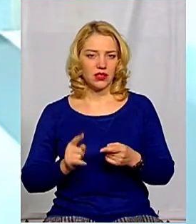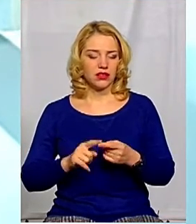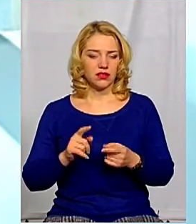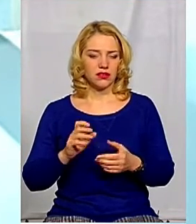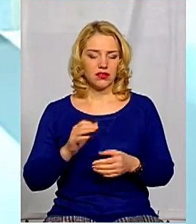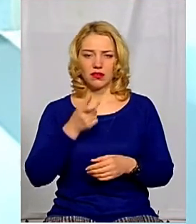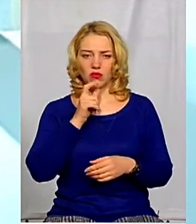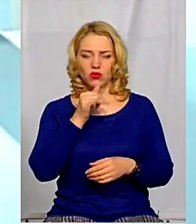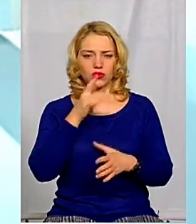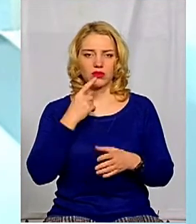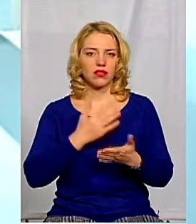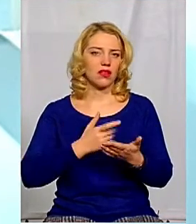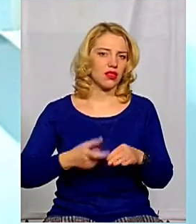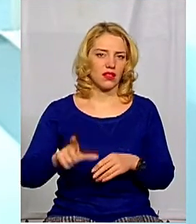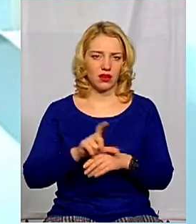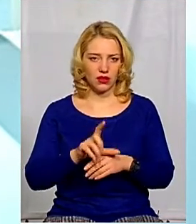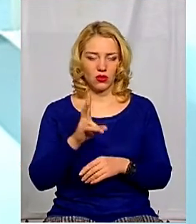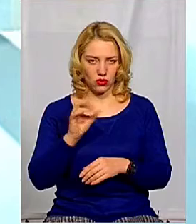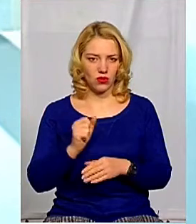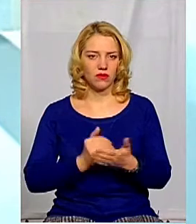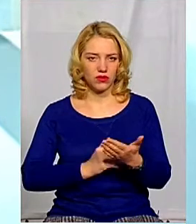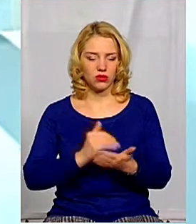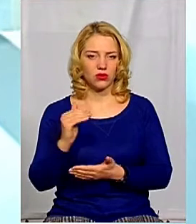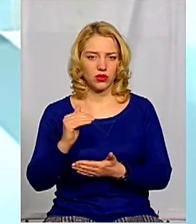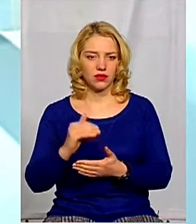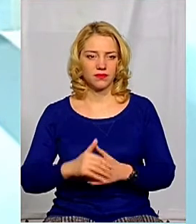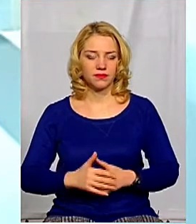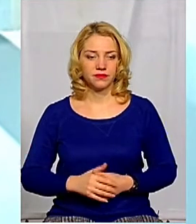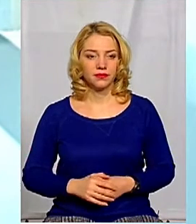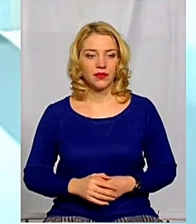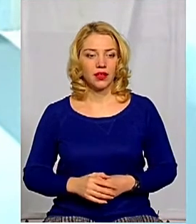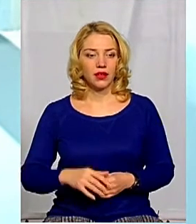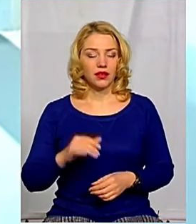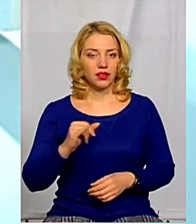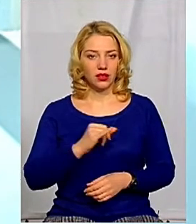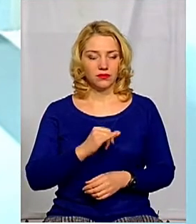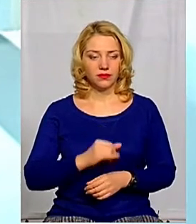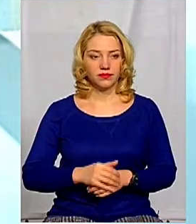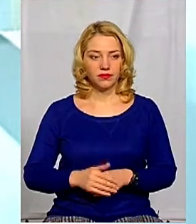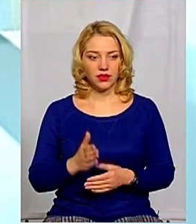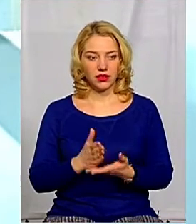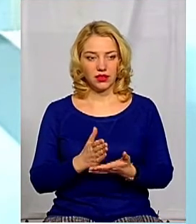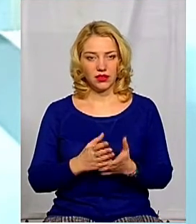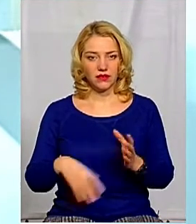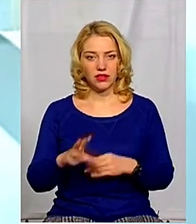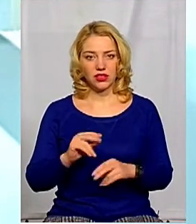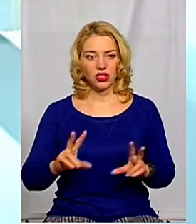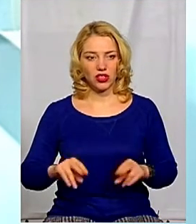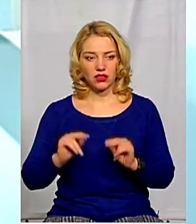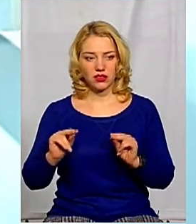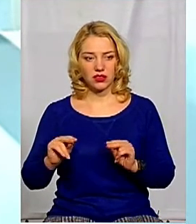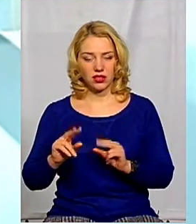що найвисококонтагіозніше захворювання, але досить висококонтагіозне. І є всі